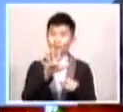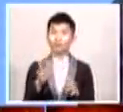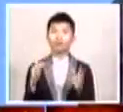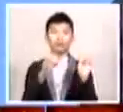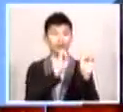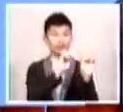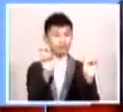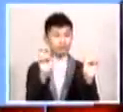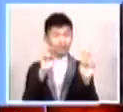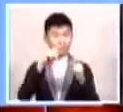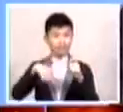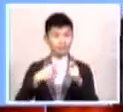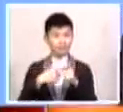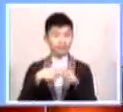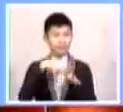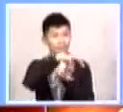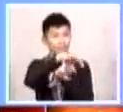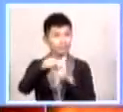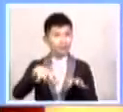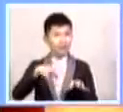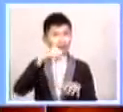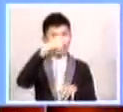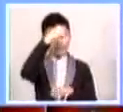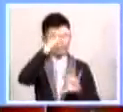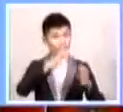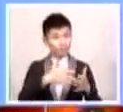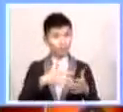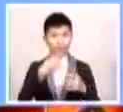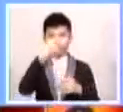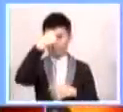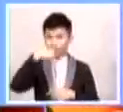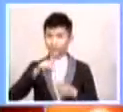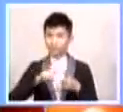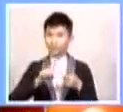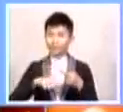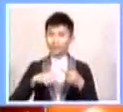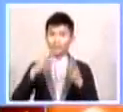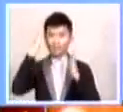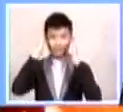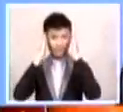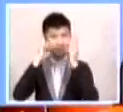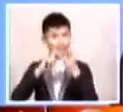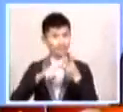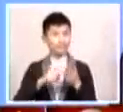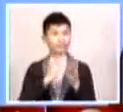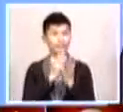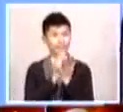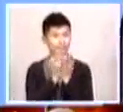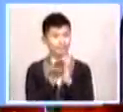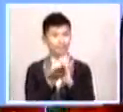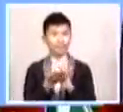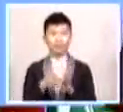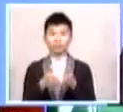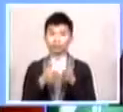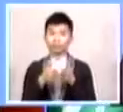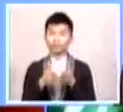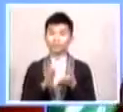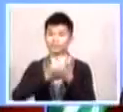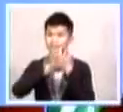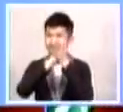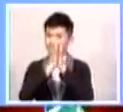2020年，我们周边的印度、菲律宾、马来西亚等国家都想要成